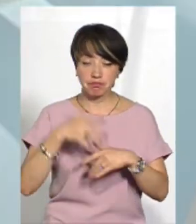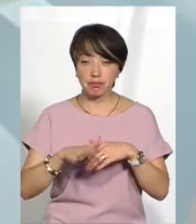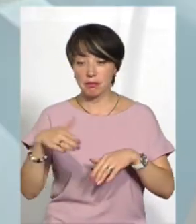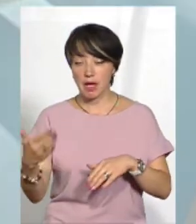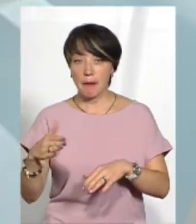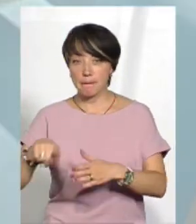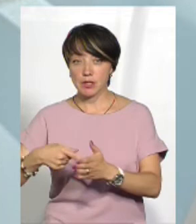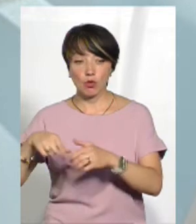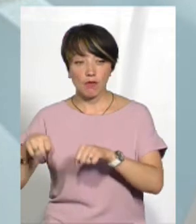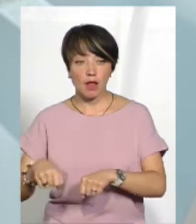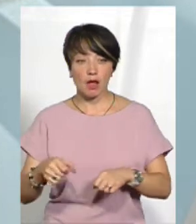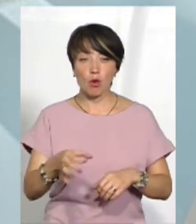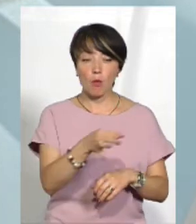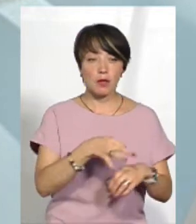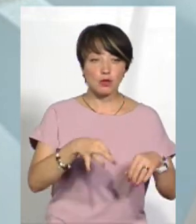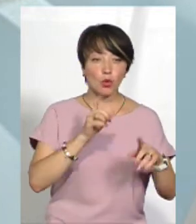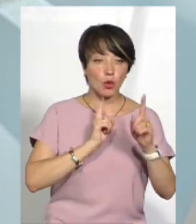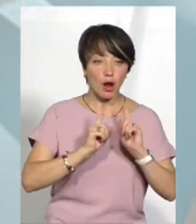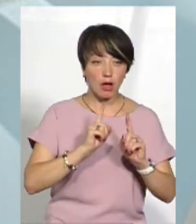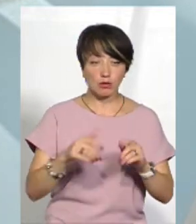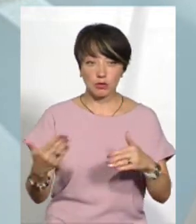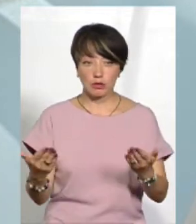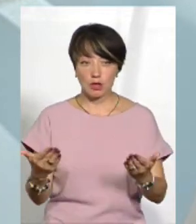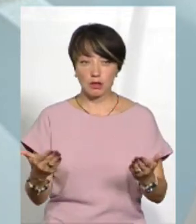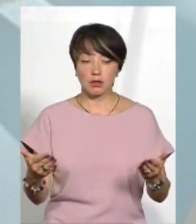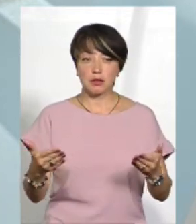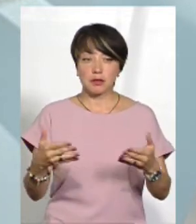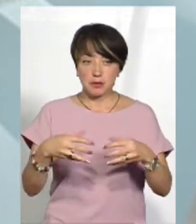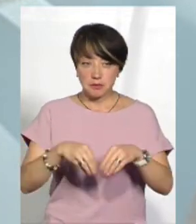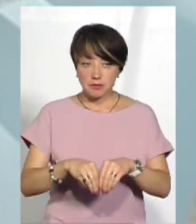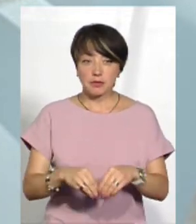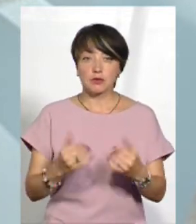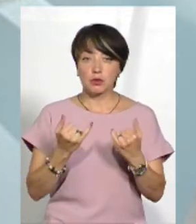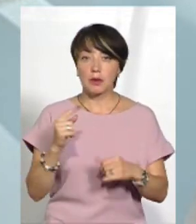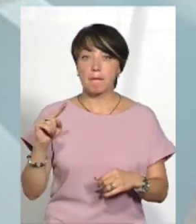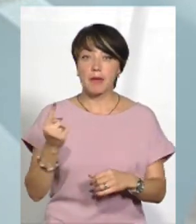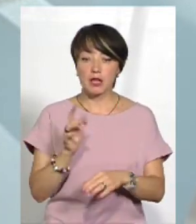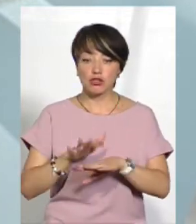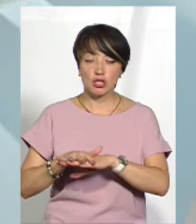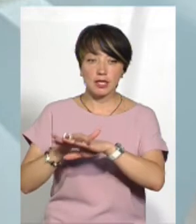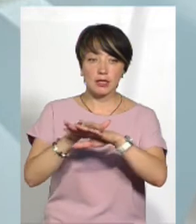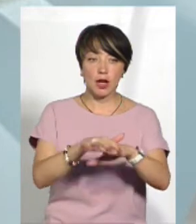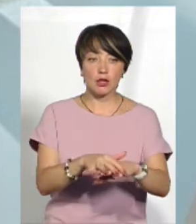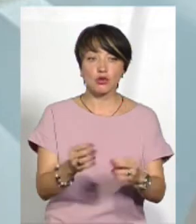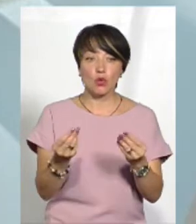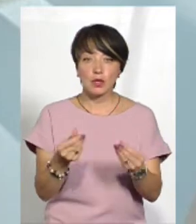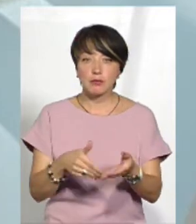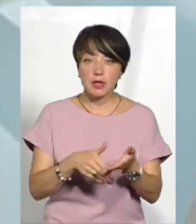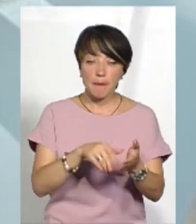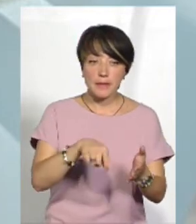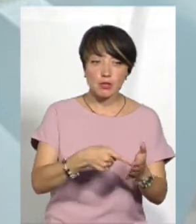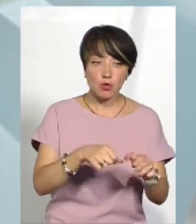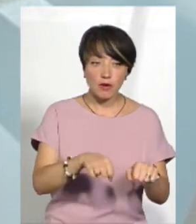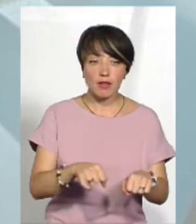між міською владою і обласною радою. І сьогодні вже перший транш коштів за сприянням і